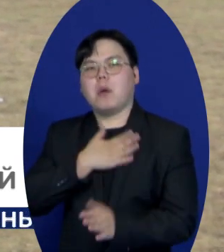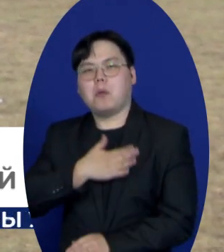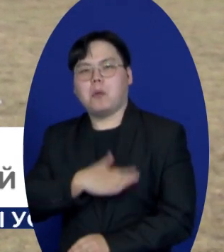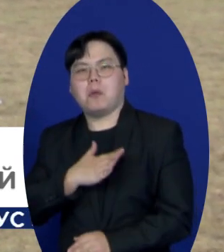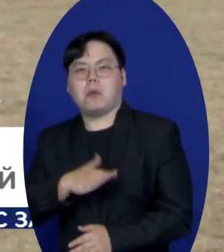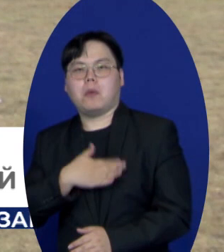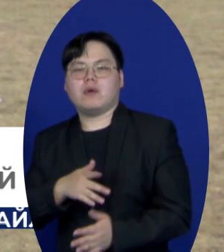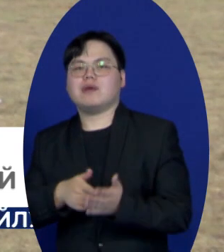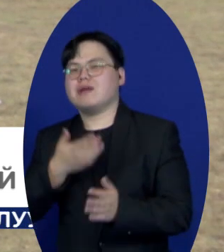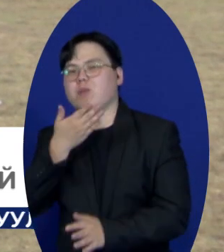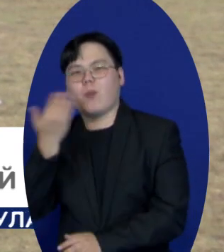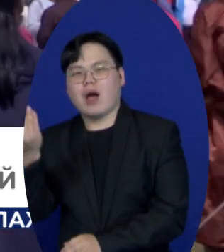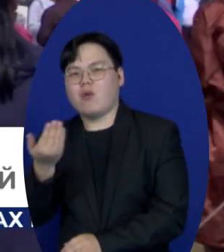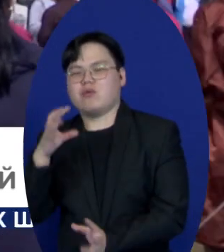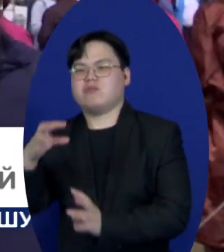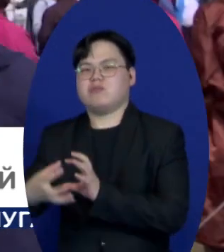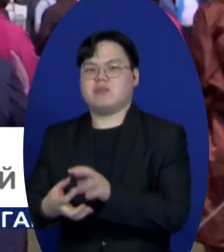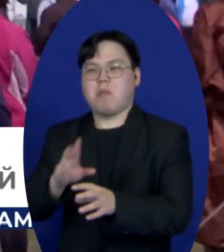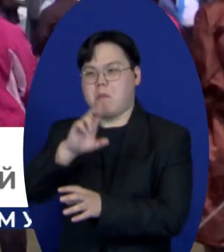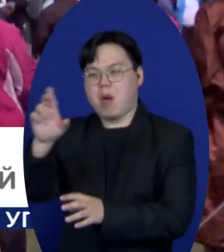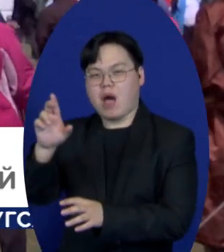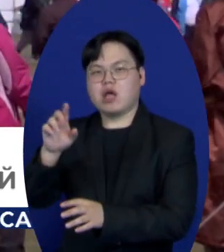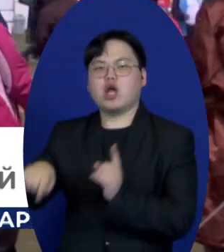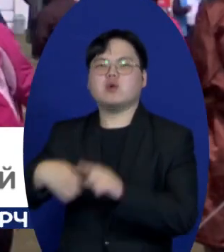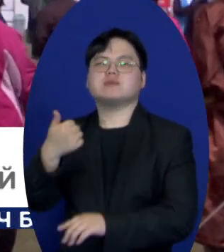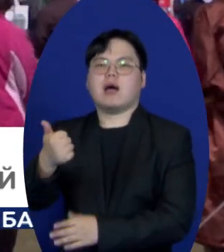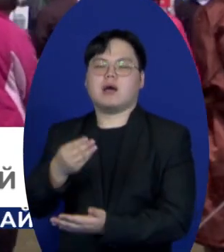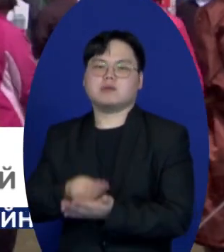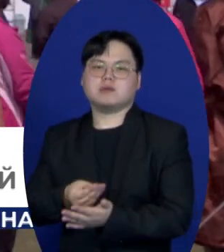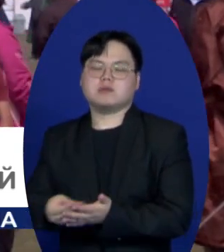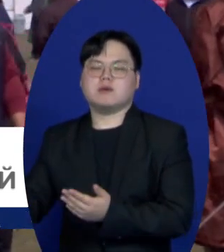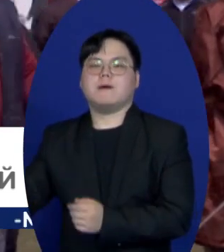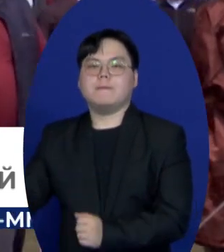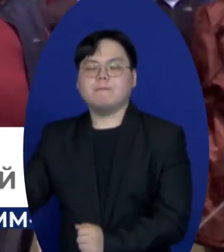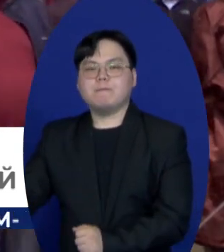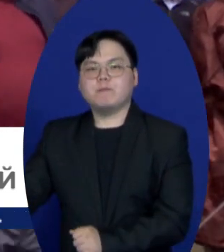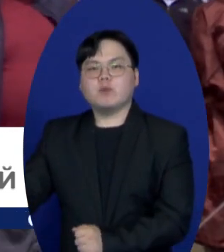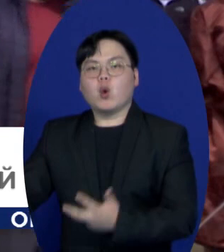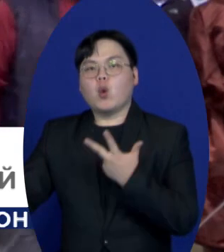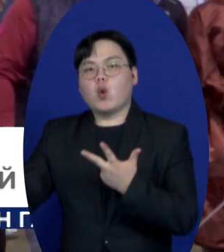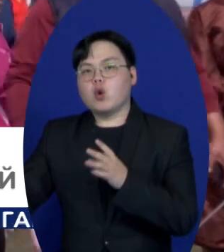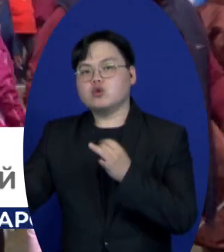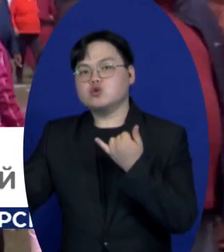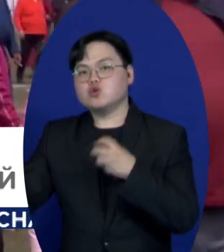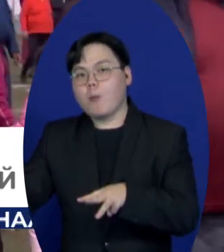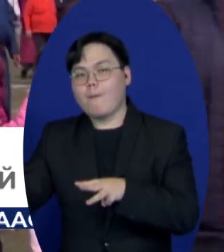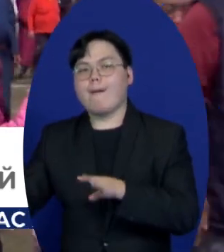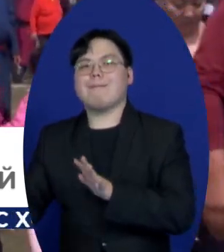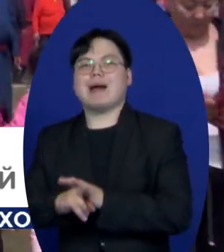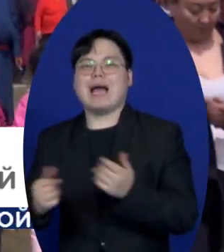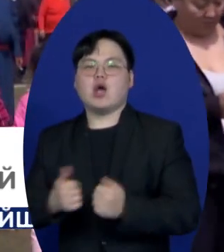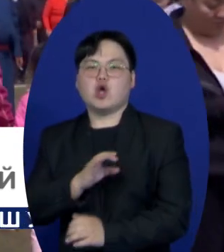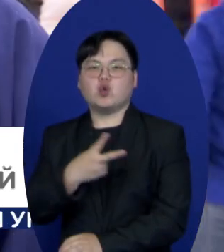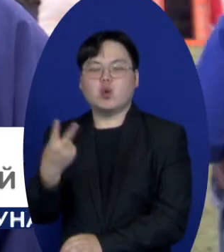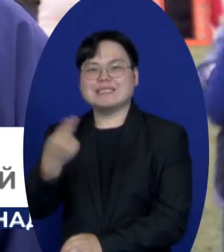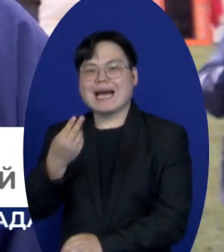юм. Дэлхий одоо энэ рүү хандаж байна. Энэ тойрсон гурван сумын малчид бол энэ цагаан илгээгээр амьдрагаар нэгэн дэвшлүүлж байгаа байх